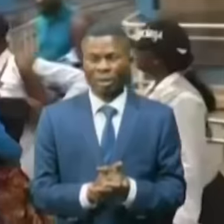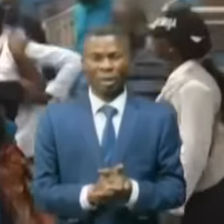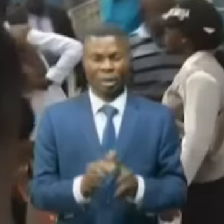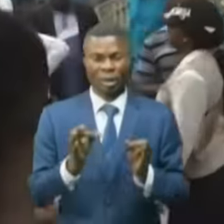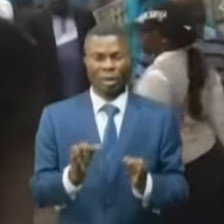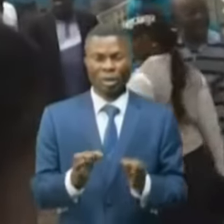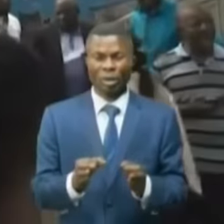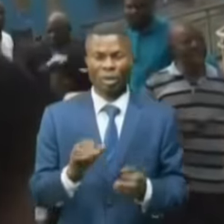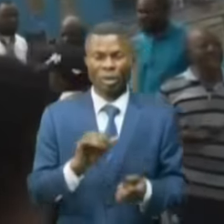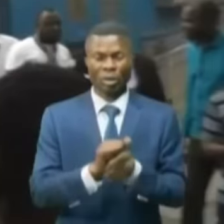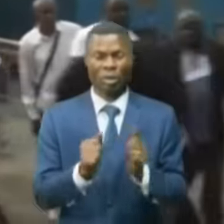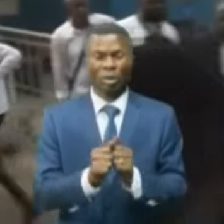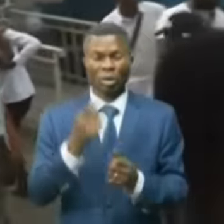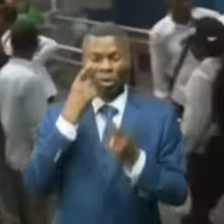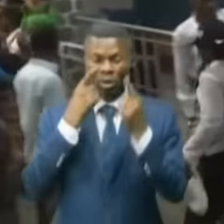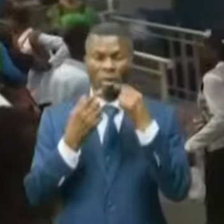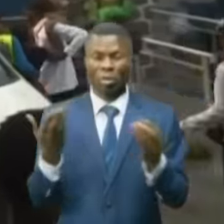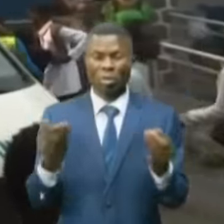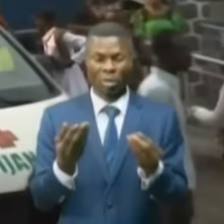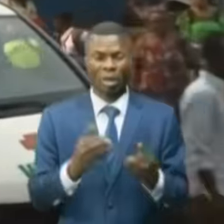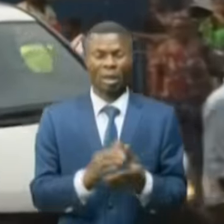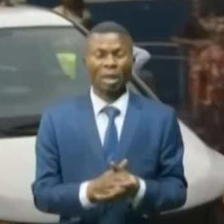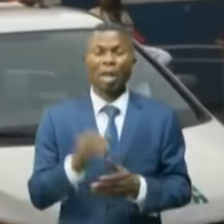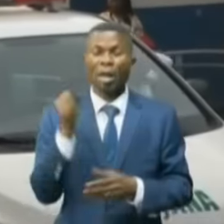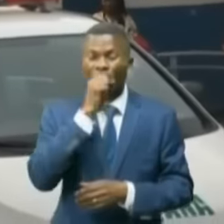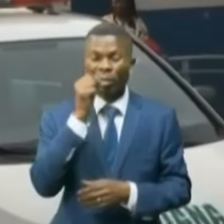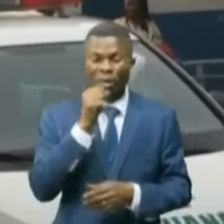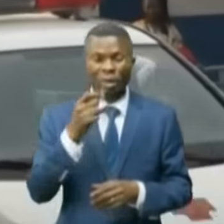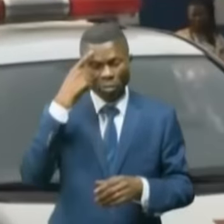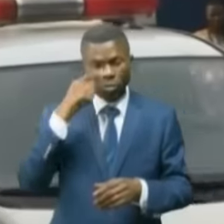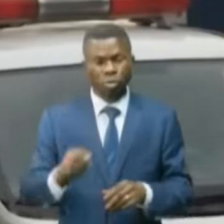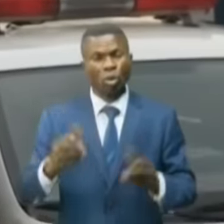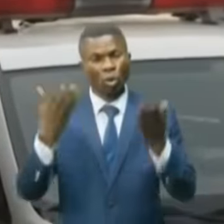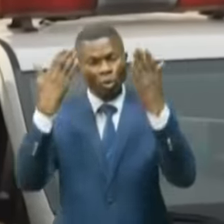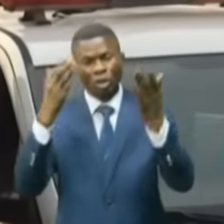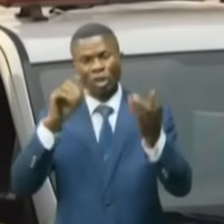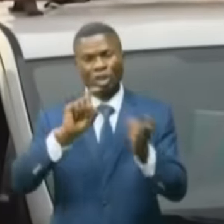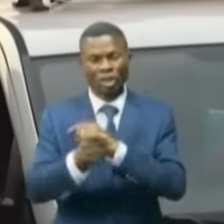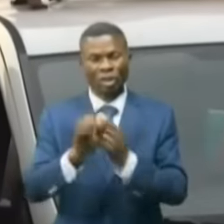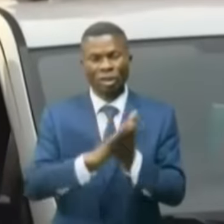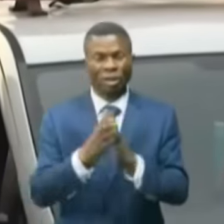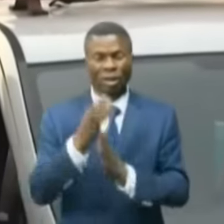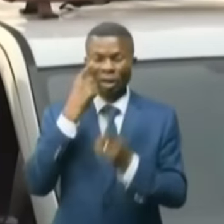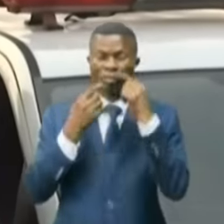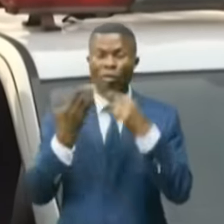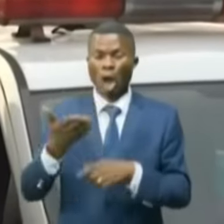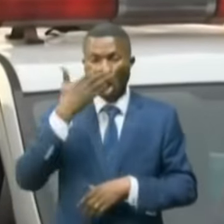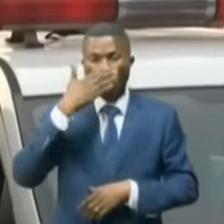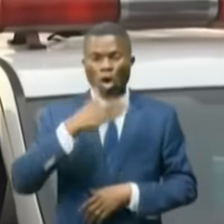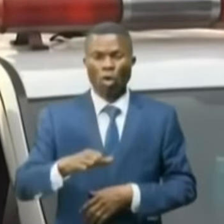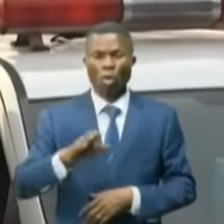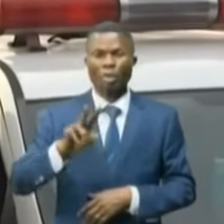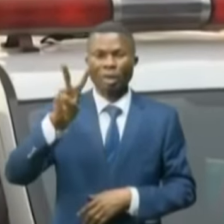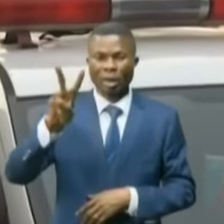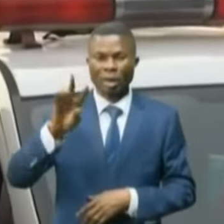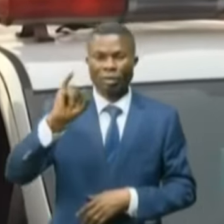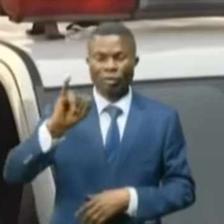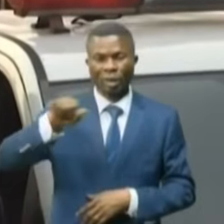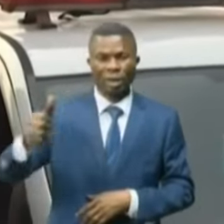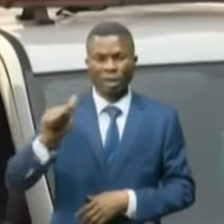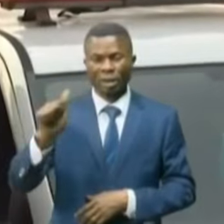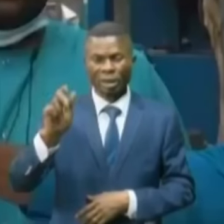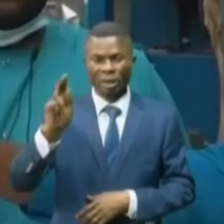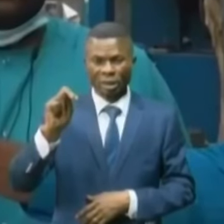été de peu, qui se retrouvent en réanimation. Nous sommes à l'hôpital Vijana. Le médecin explique les circonstances de